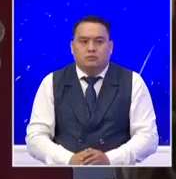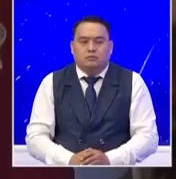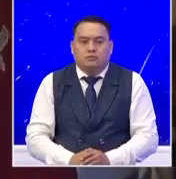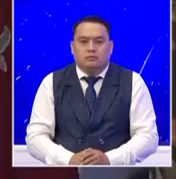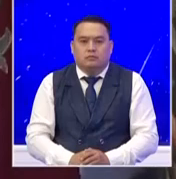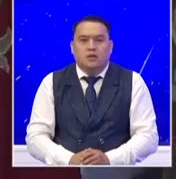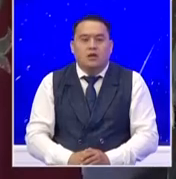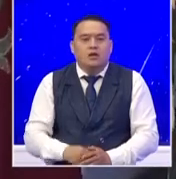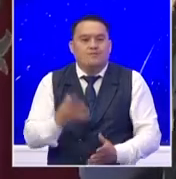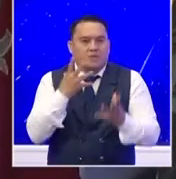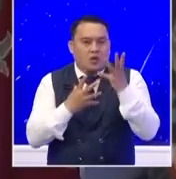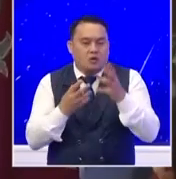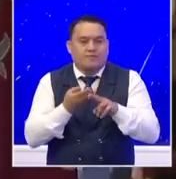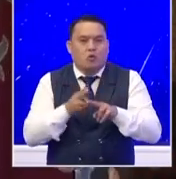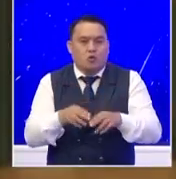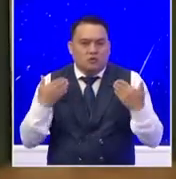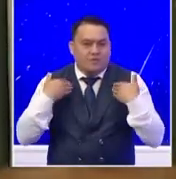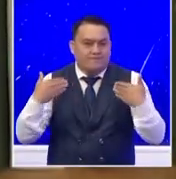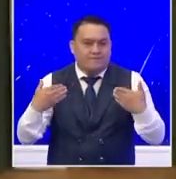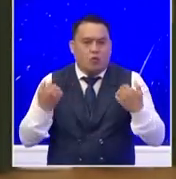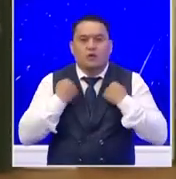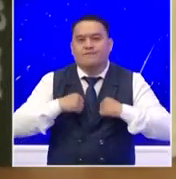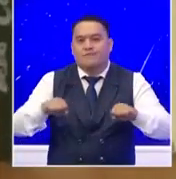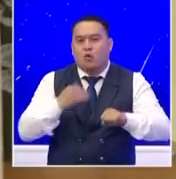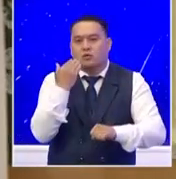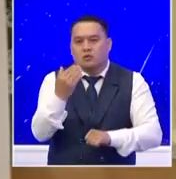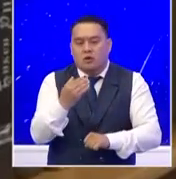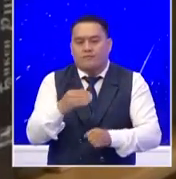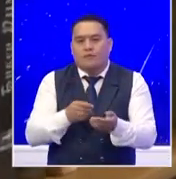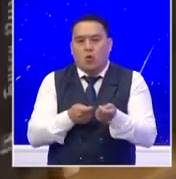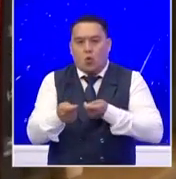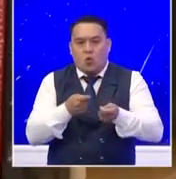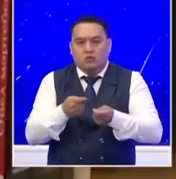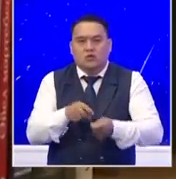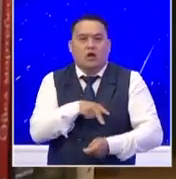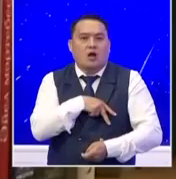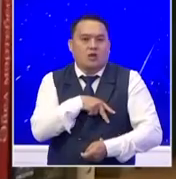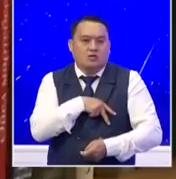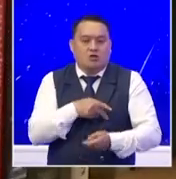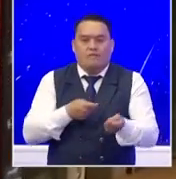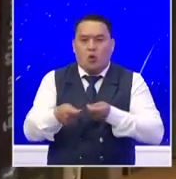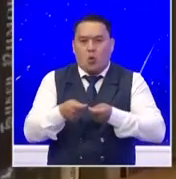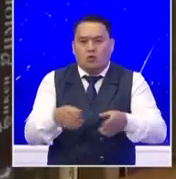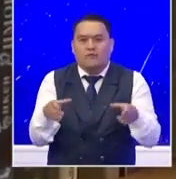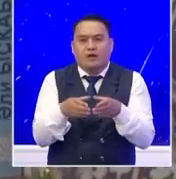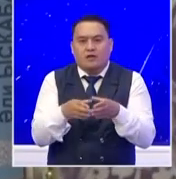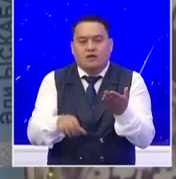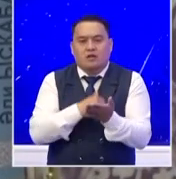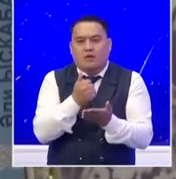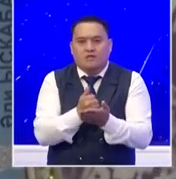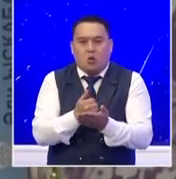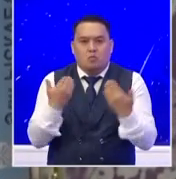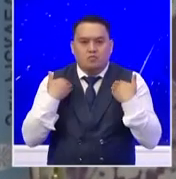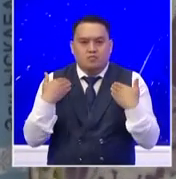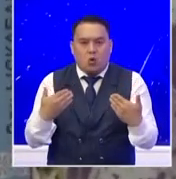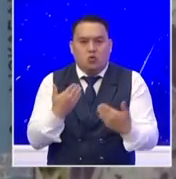За свое мужество и отвагу на Прибалтийском фронте уже на тот момент капитан Егембердеев удостоился чести стать командиром артиллерийского орудия особой